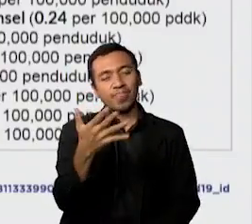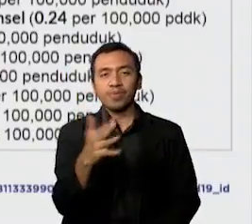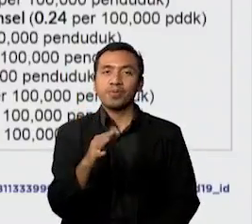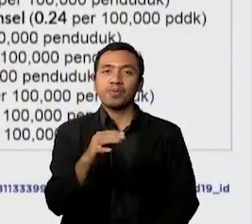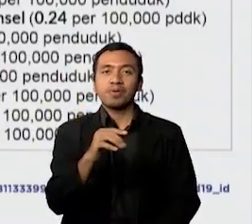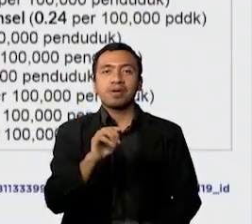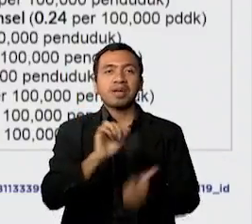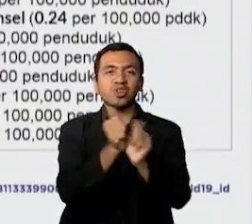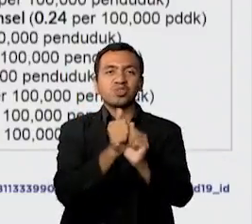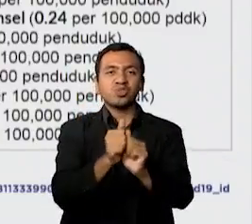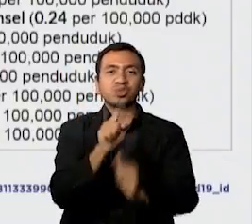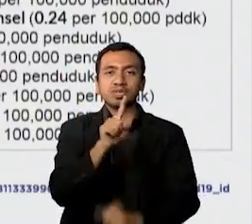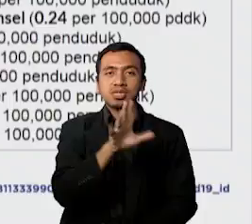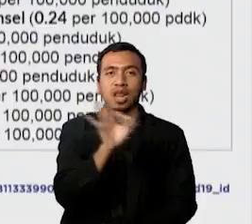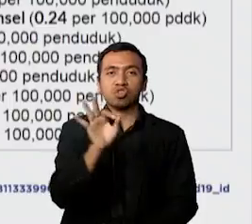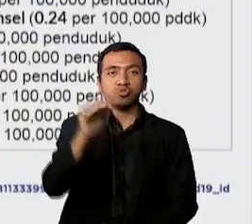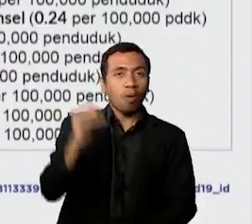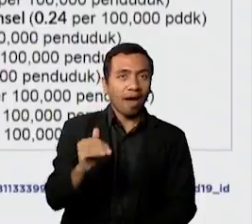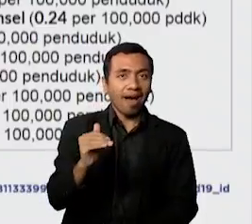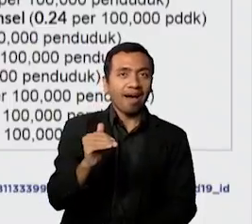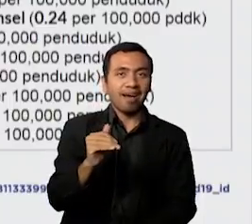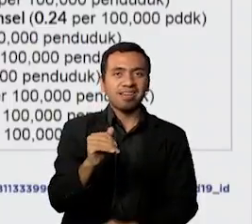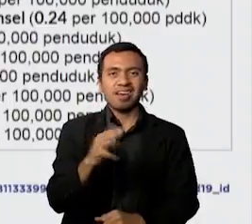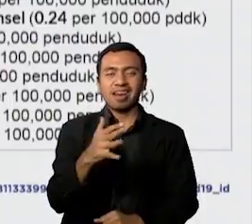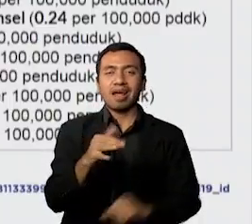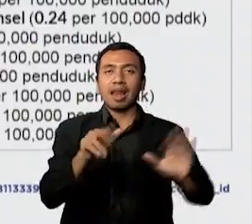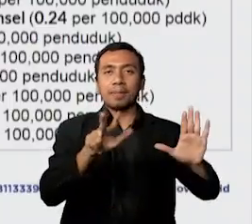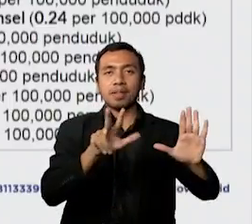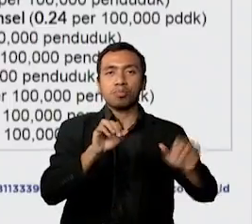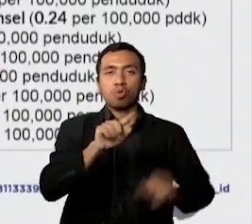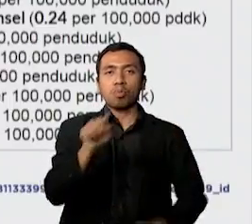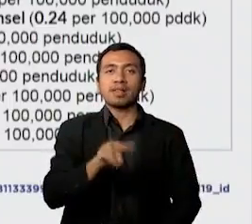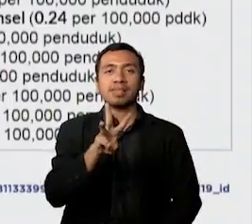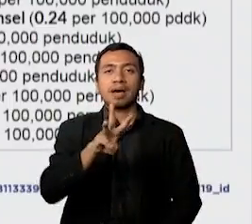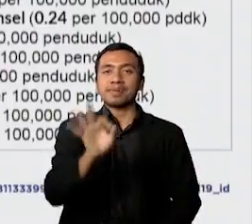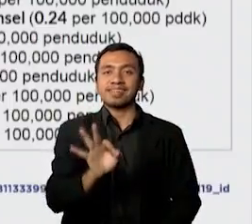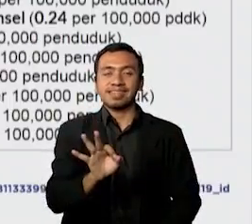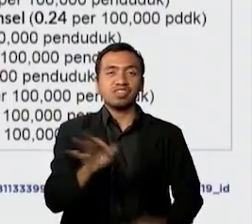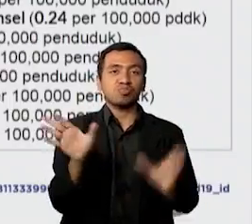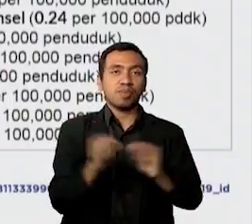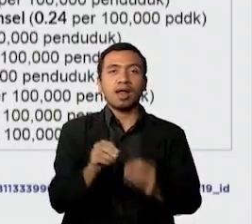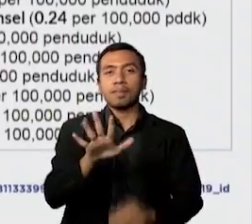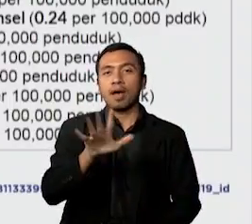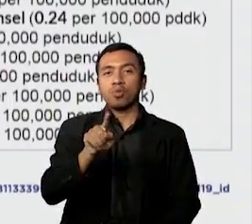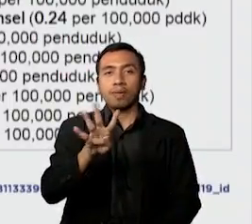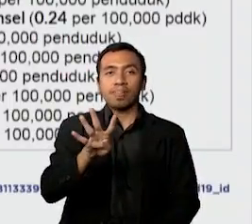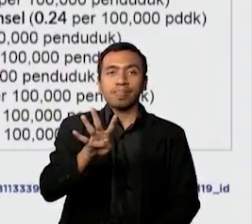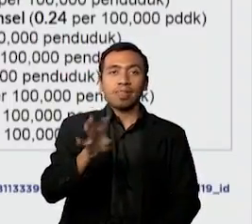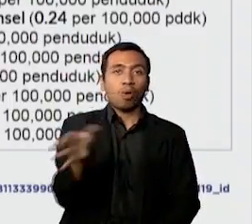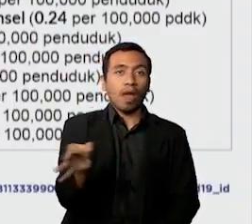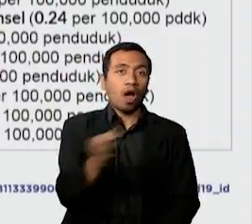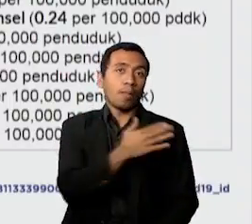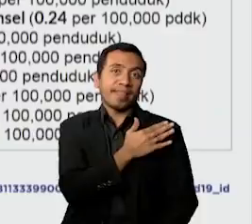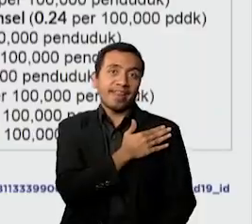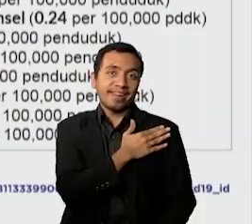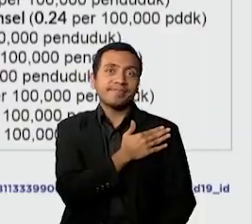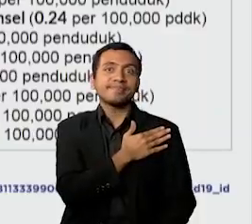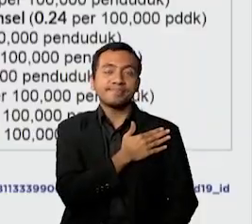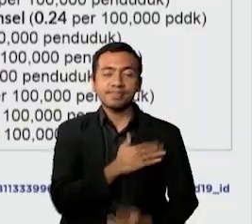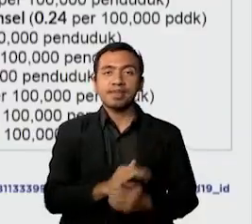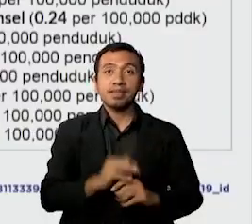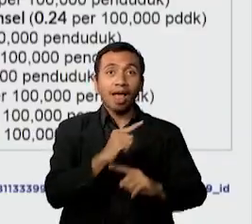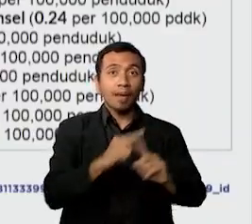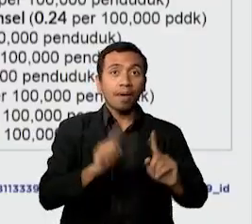dari 100, ini sekitar 80,3% dari 514 kabupaten kota, tapi di sisi yang lain